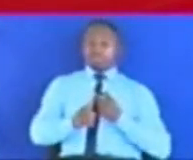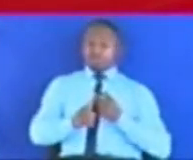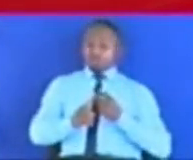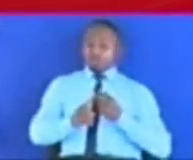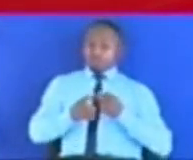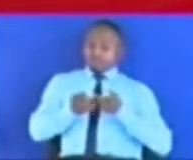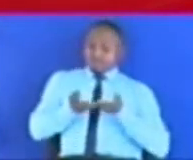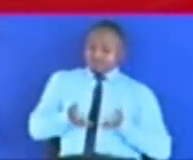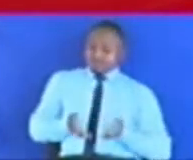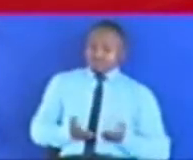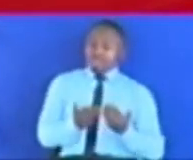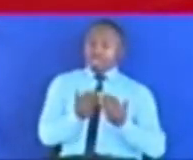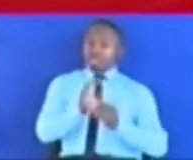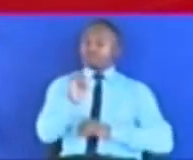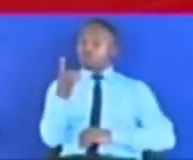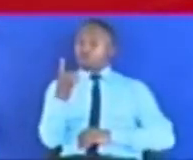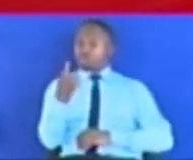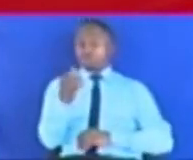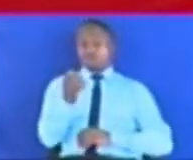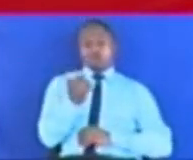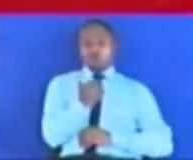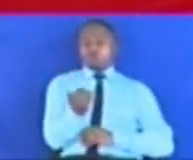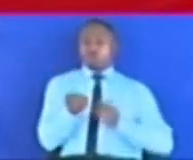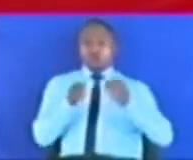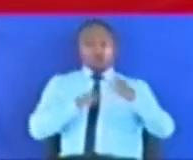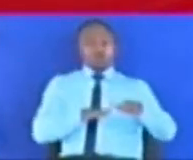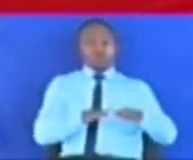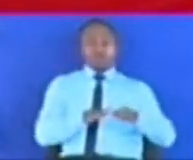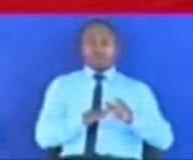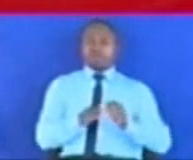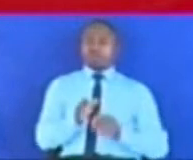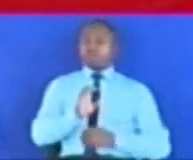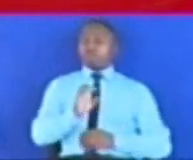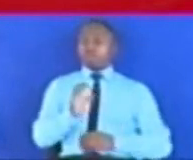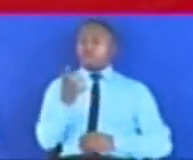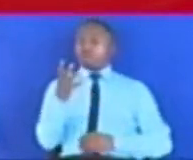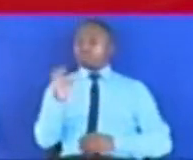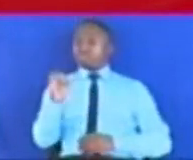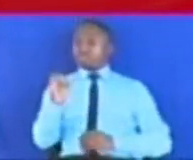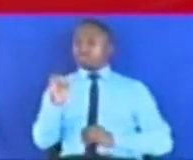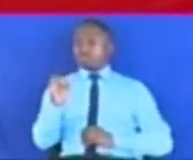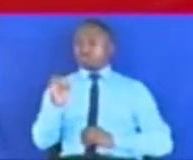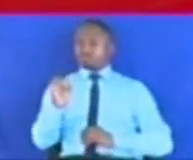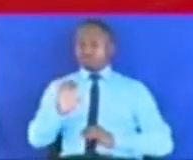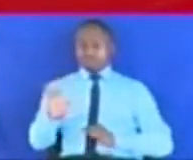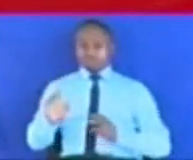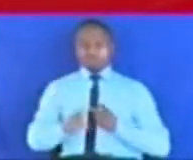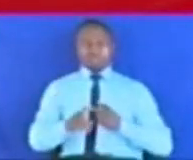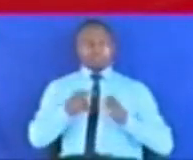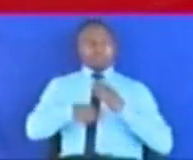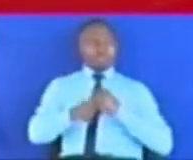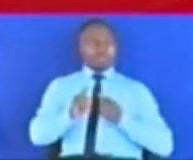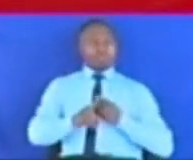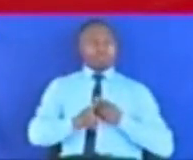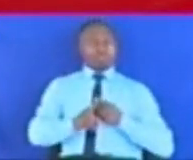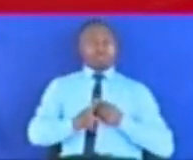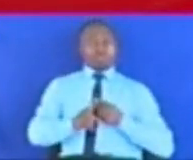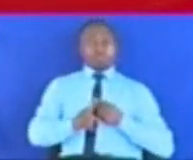1000 watoto wanaopoteza maisha ni 50.3. Lakini pia katika